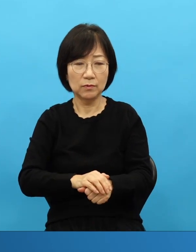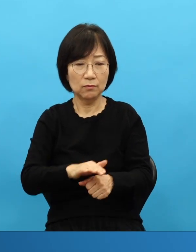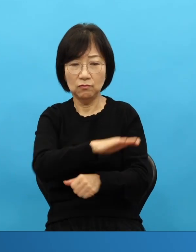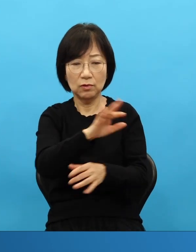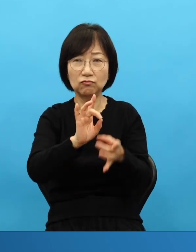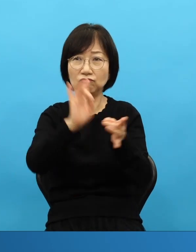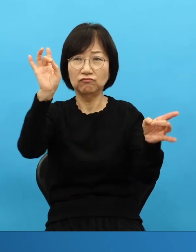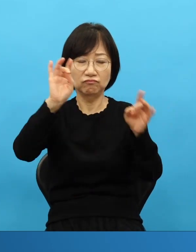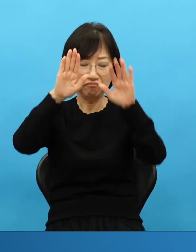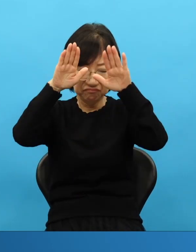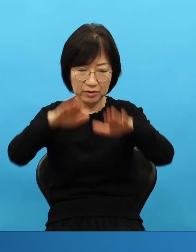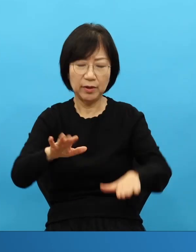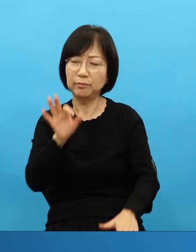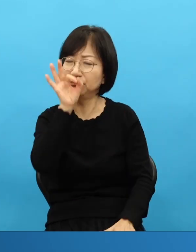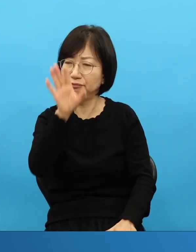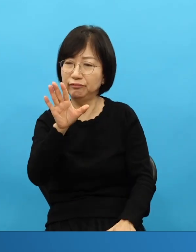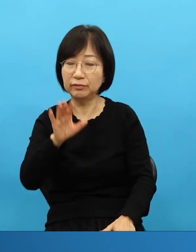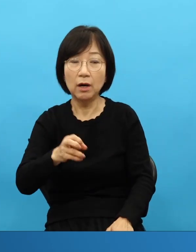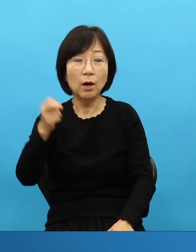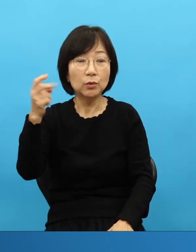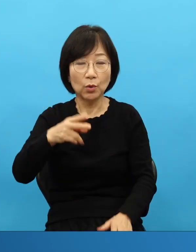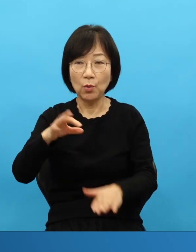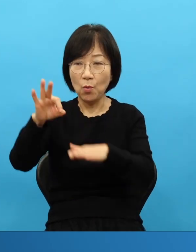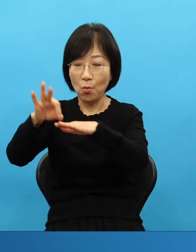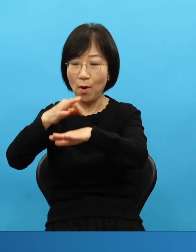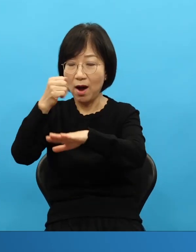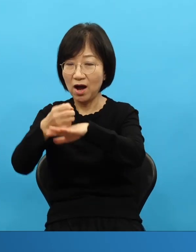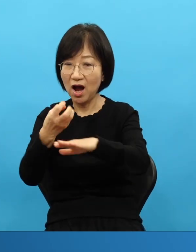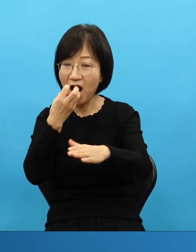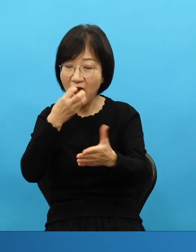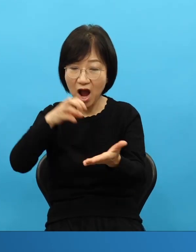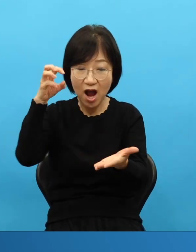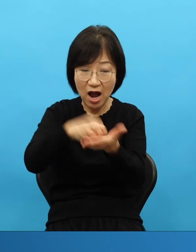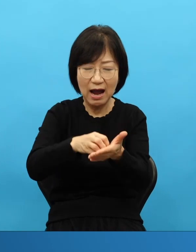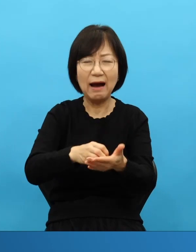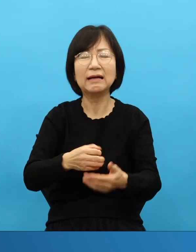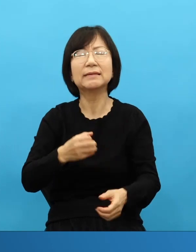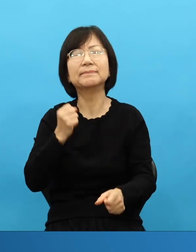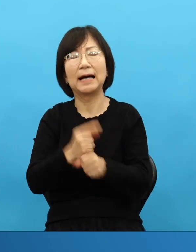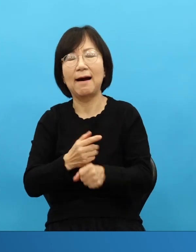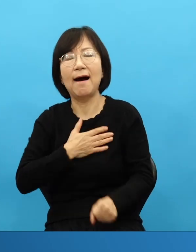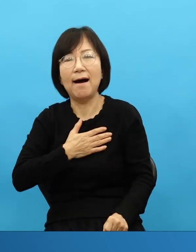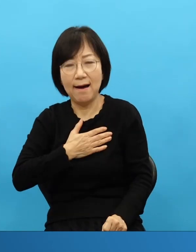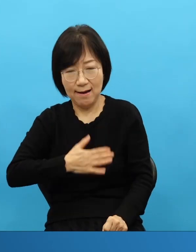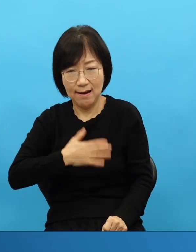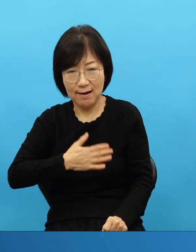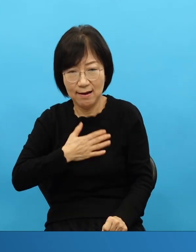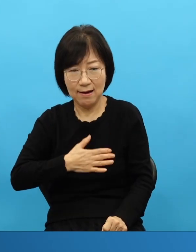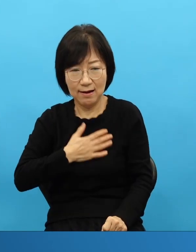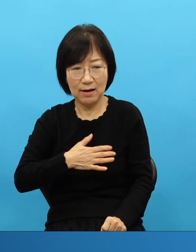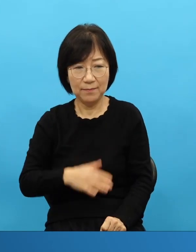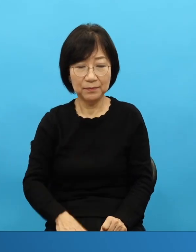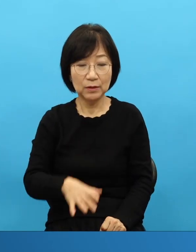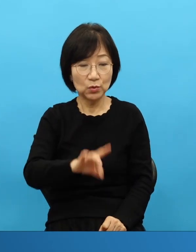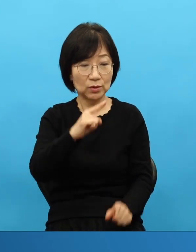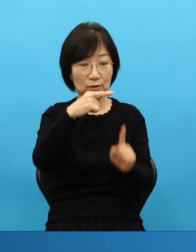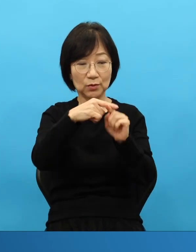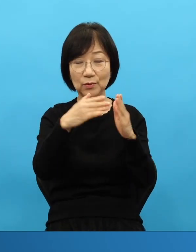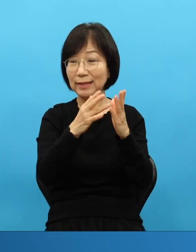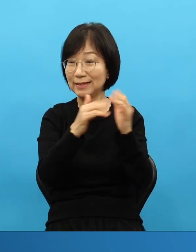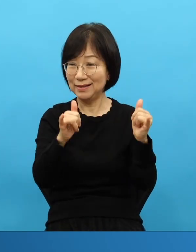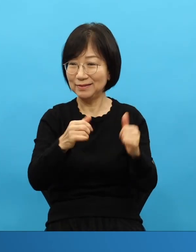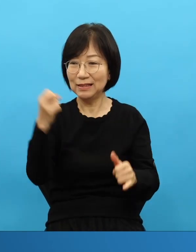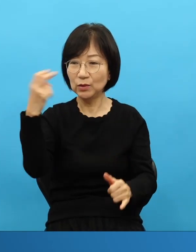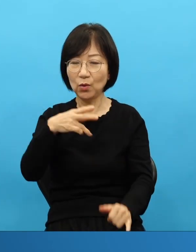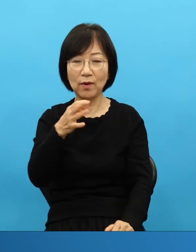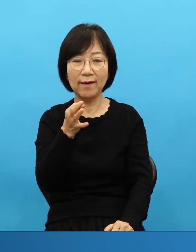그 알고도 even though He knew the king had signed a decree. 다 초대교도 그렇게 애써도 다 죽으면 죽겠다. All the early church was